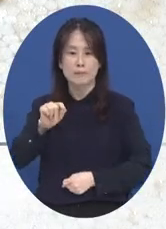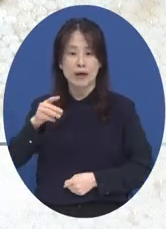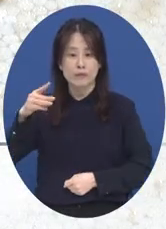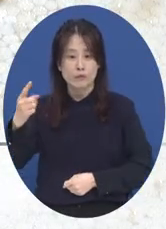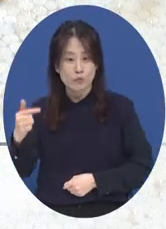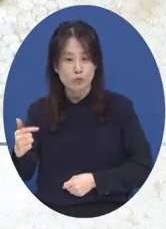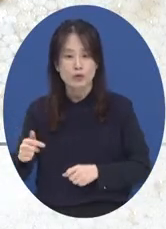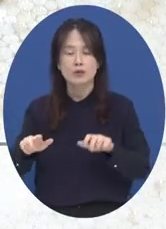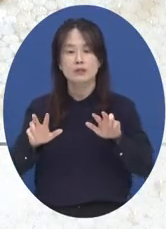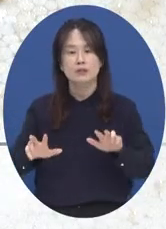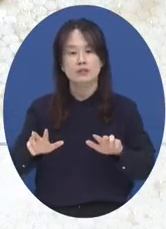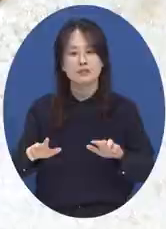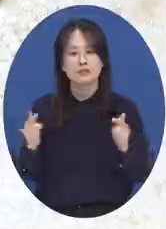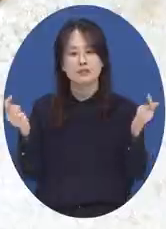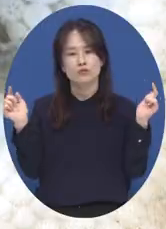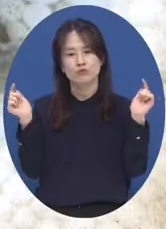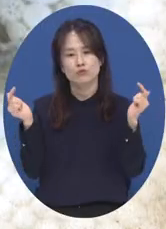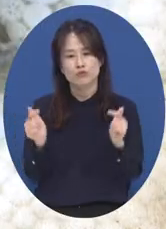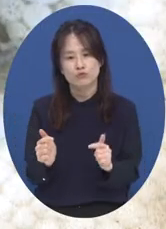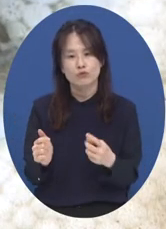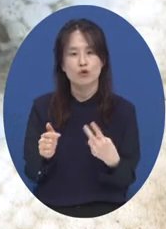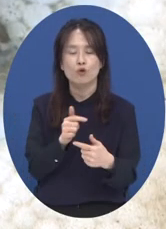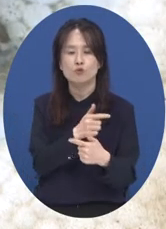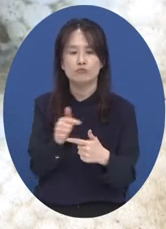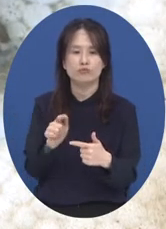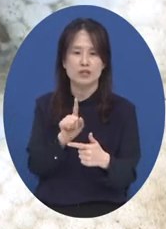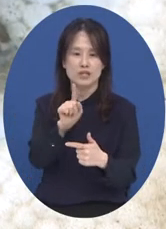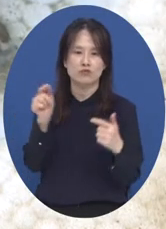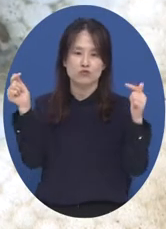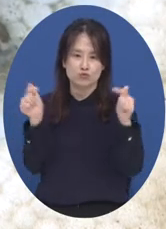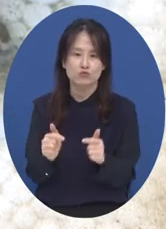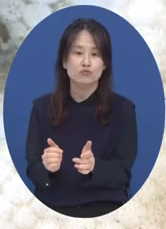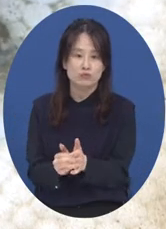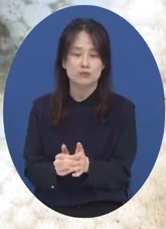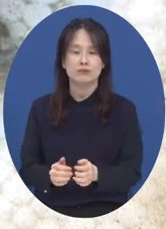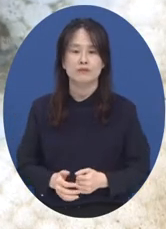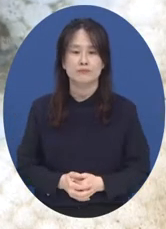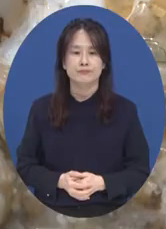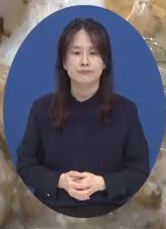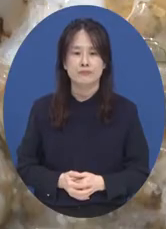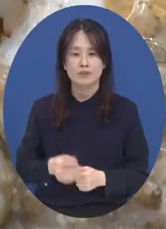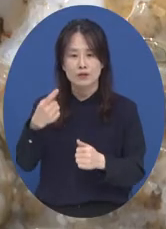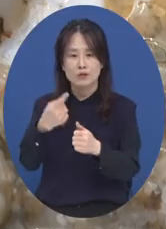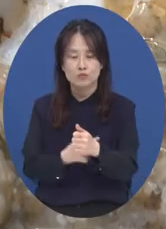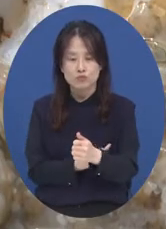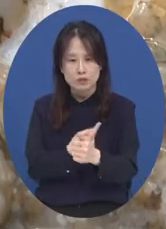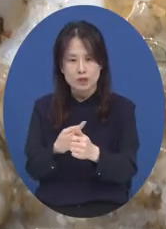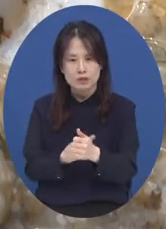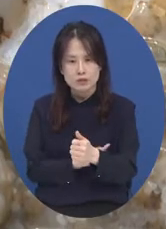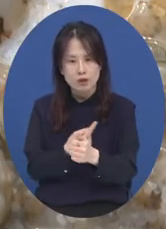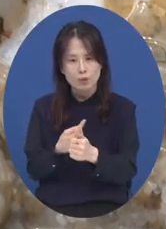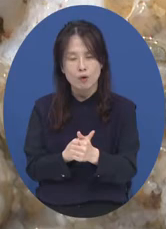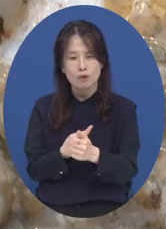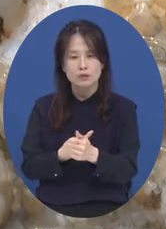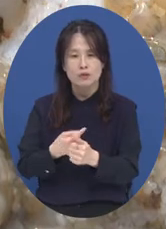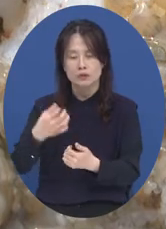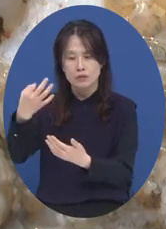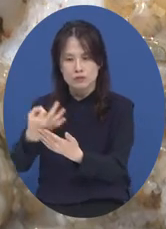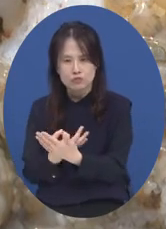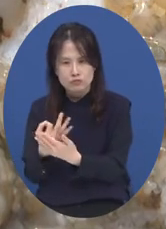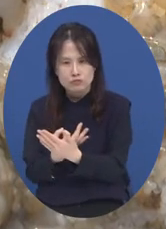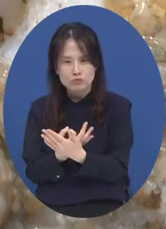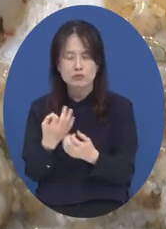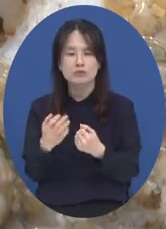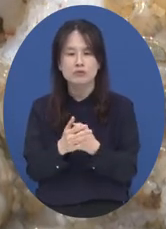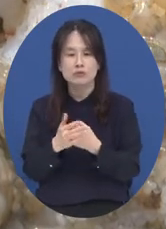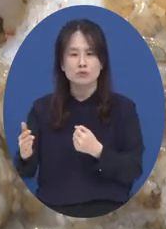톤에 달했던 데 비해 지금은 생산량이 6분의 1꼴로 크게 줄었습니다. 수산자원 생산량이 소득으로 이어지는